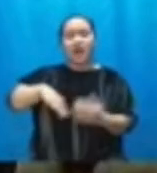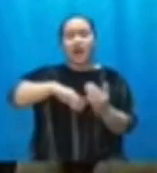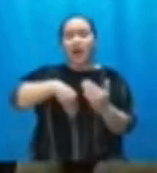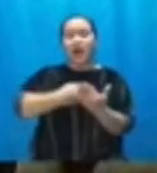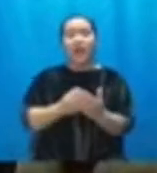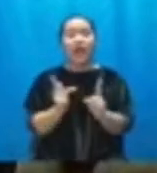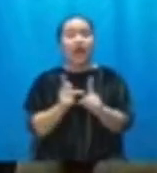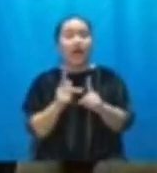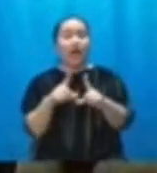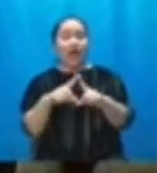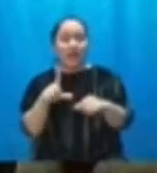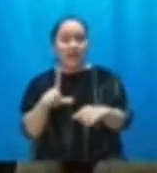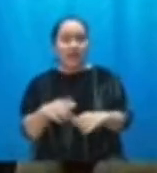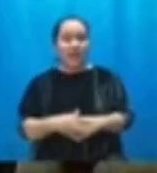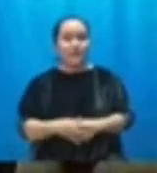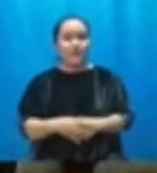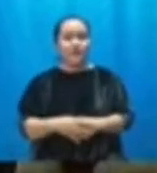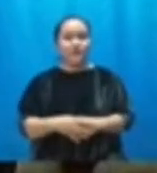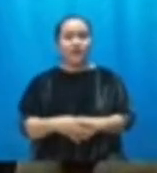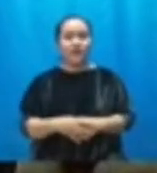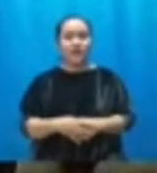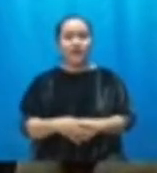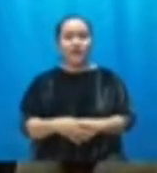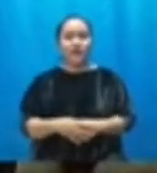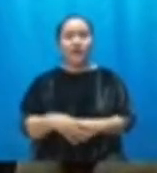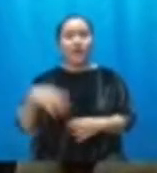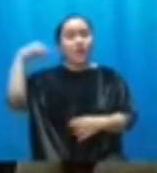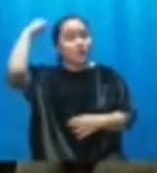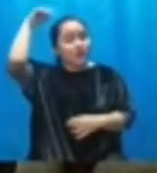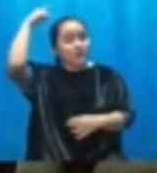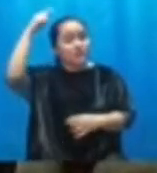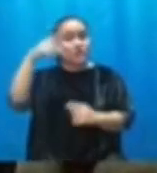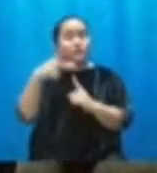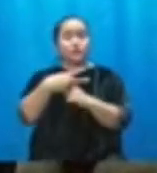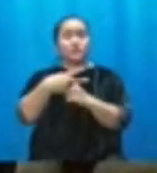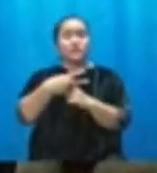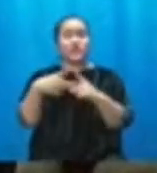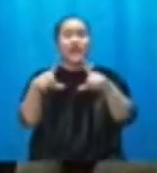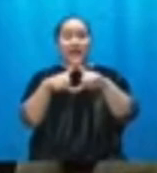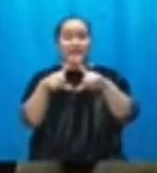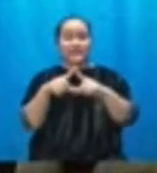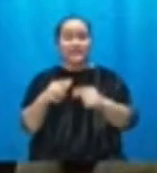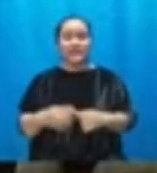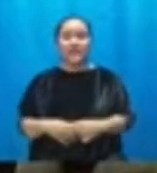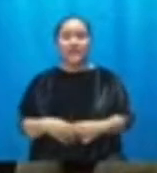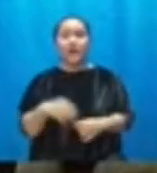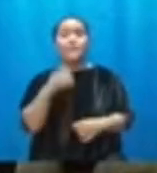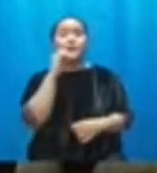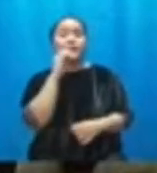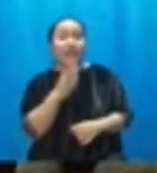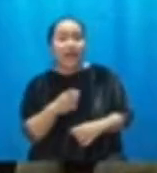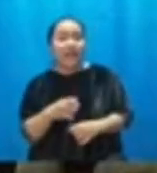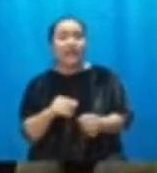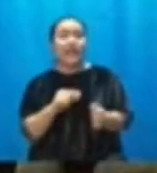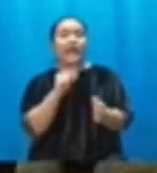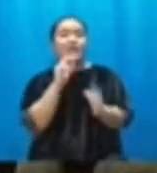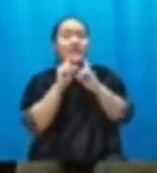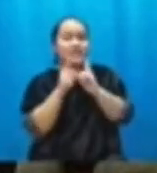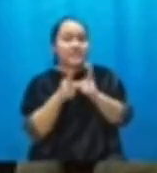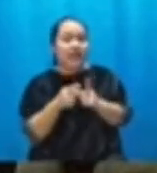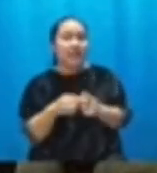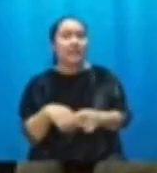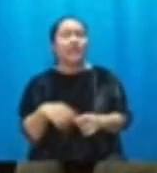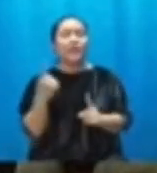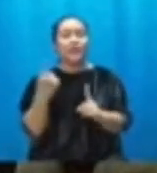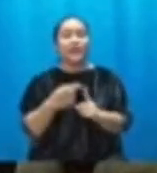Fransiskus Asisi Hai memberikan nasehat kepada pengikut-pengikutnya kepada saya kepada